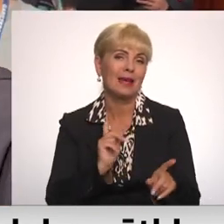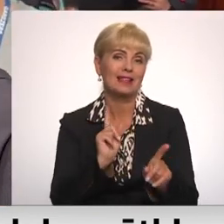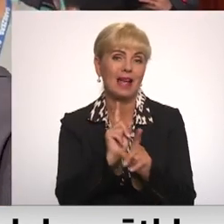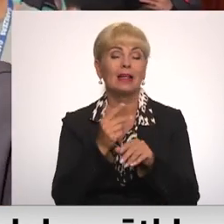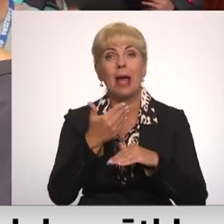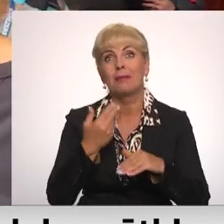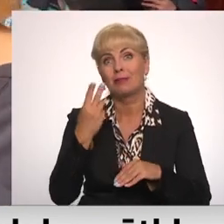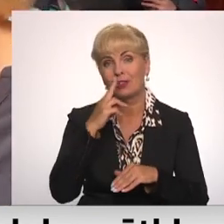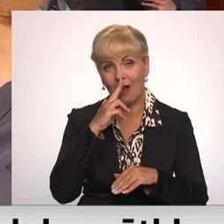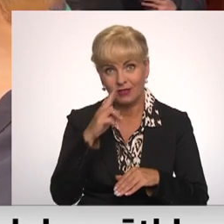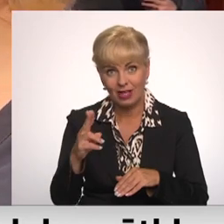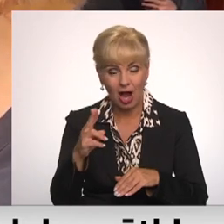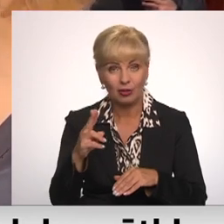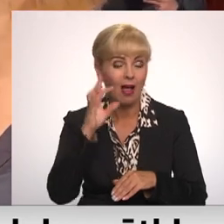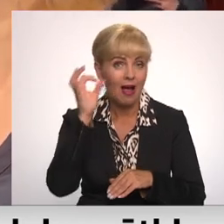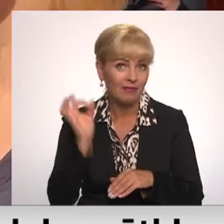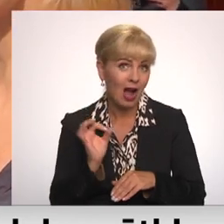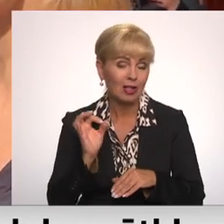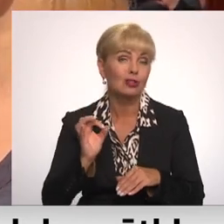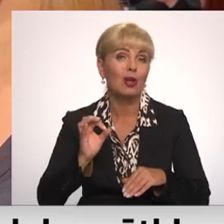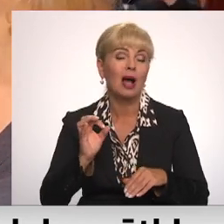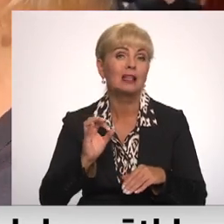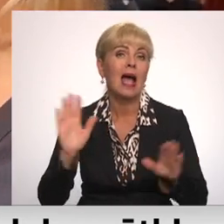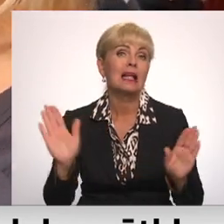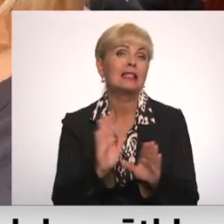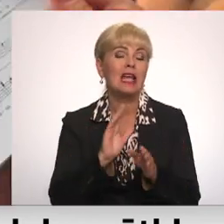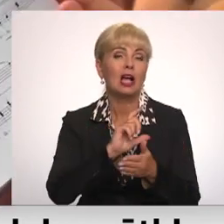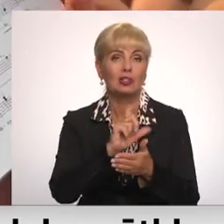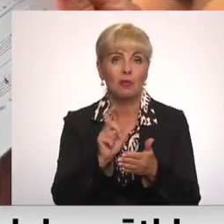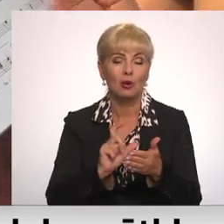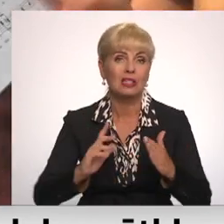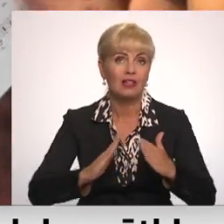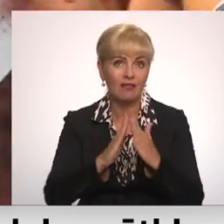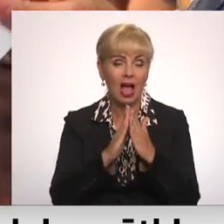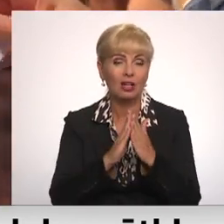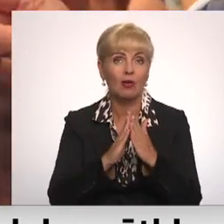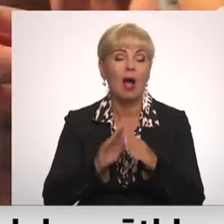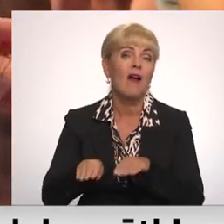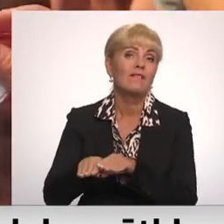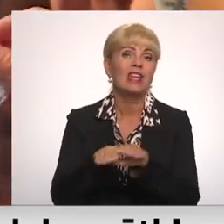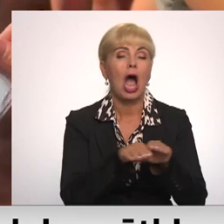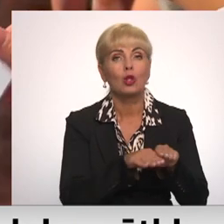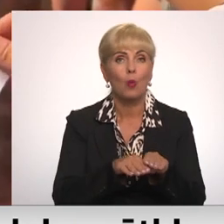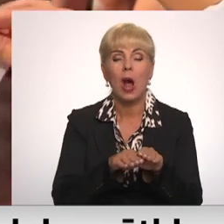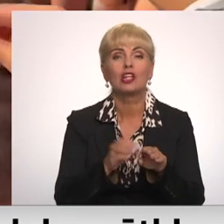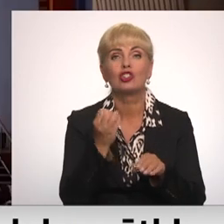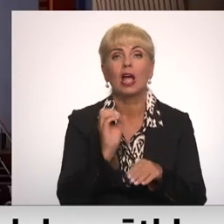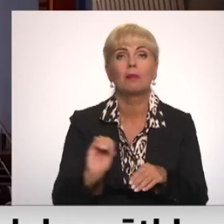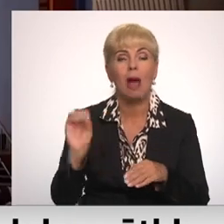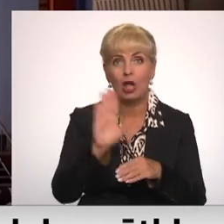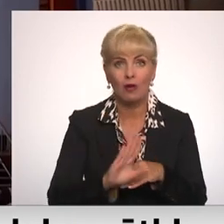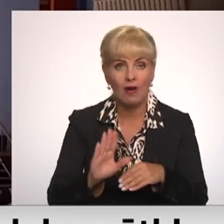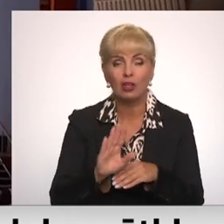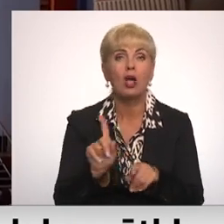Pirms divām nedēļām Eslingenā, Vācijā, dziesmu svētku tradīcijā vienojās Eiropas kori no 14 valstīm. Turklāt bija arī